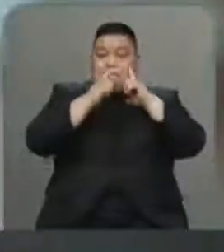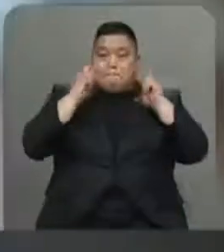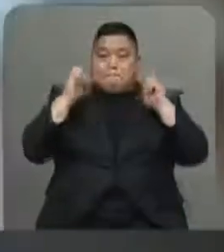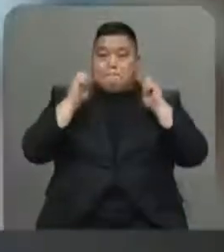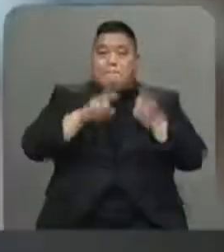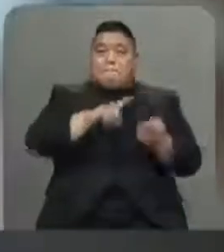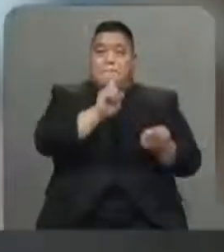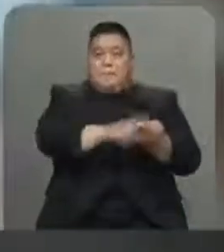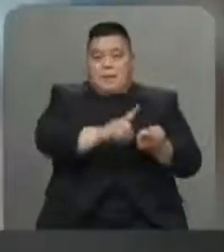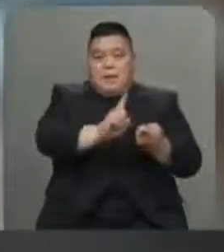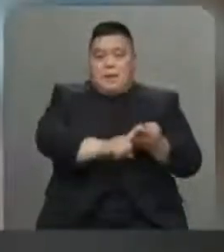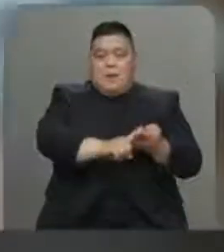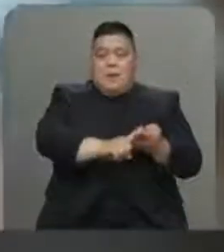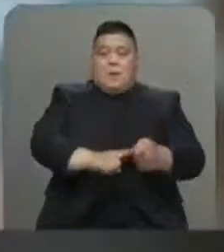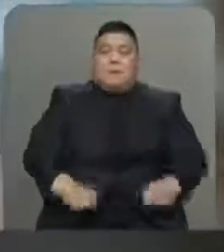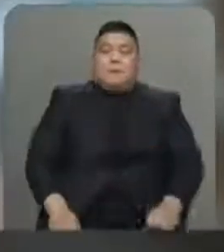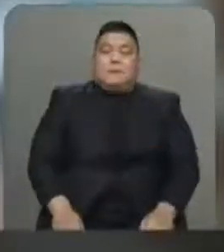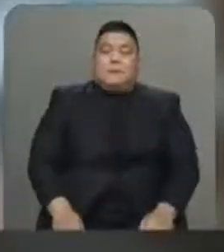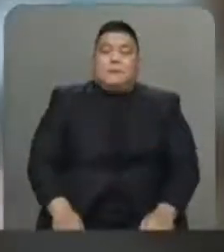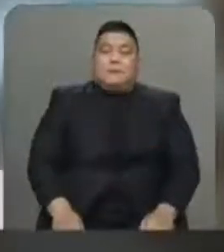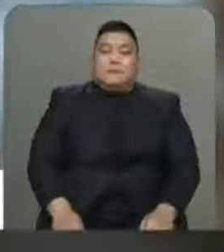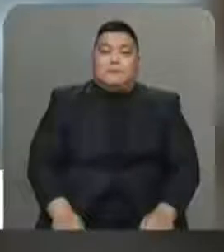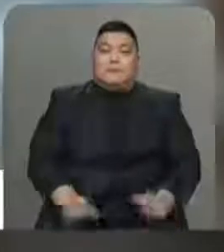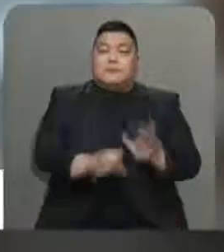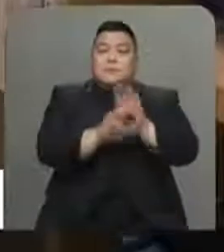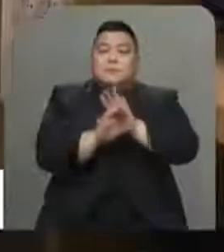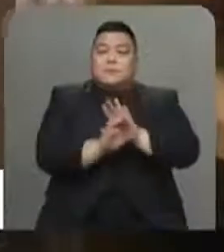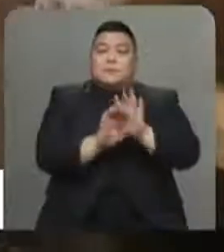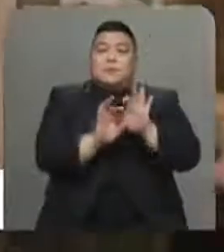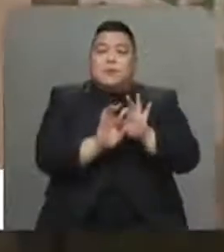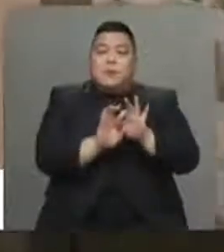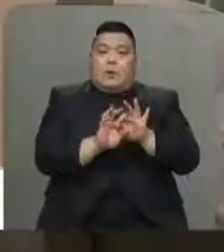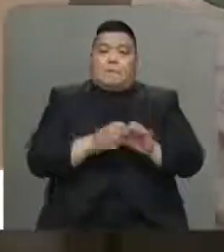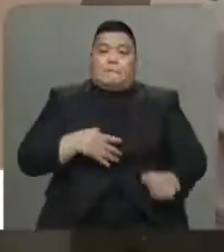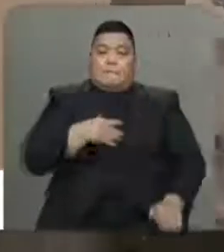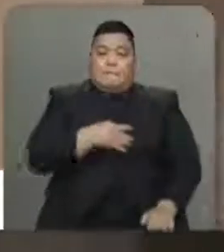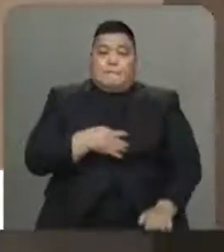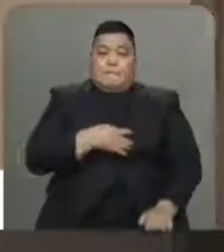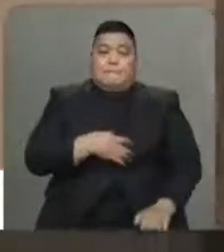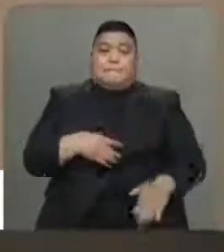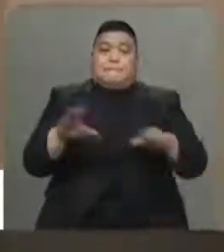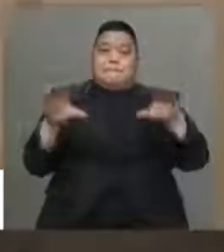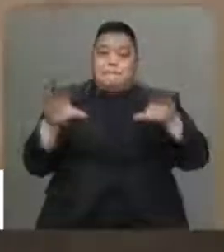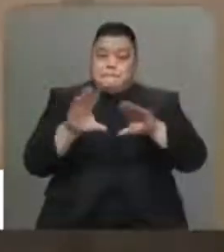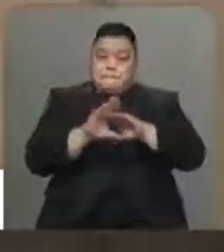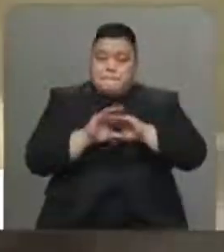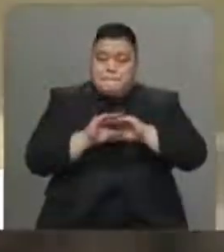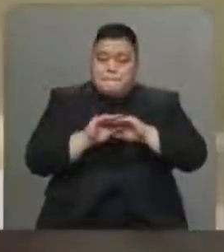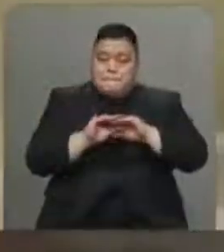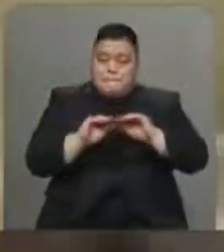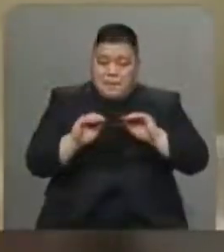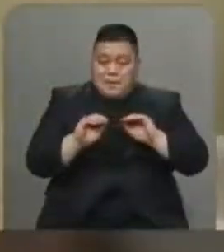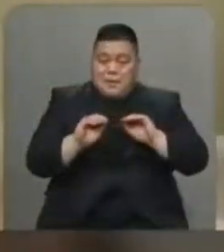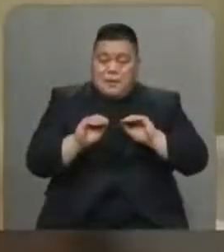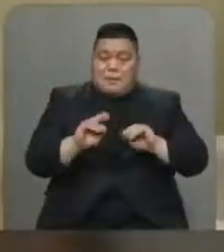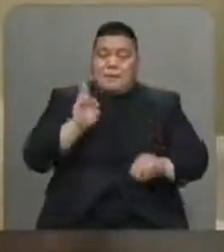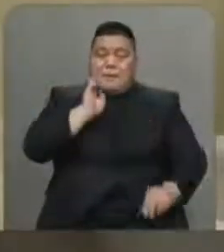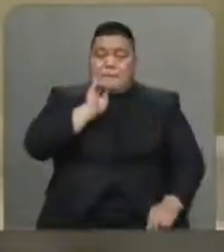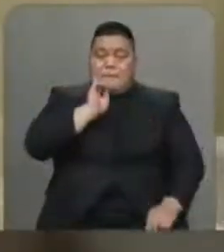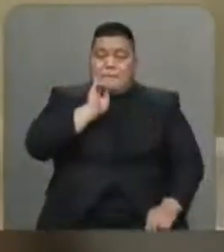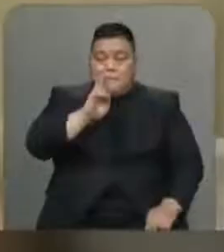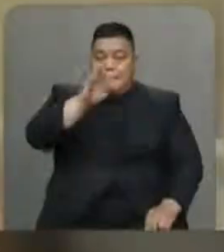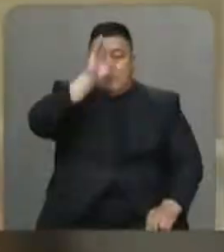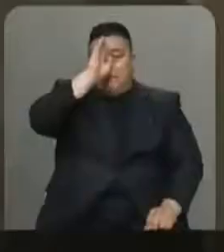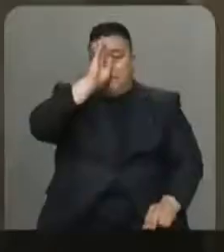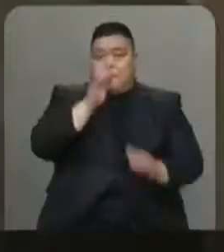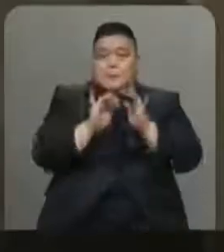당분간 유지하기로 결정한 건데요. 코로나19 관련 불안감이 해소되고는 있지만 위중증 환자 관리 등 끝까지 방심할